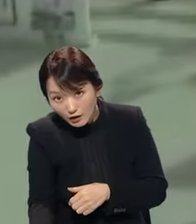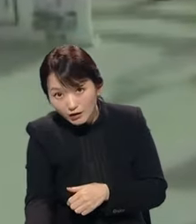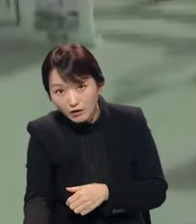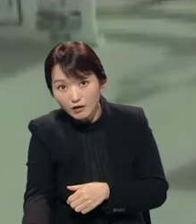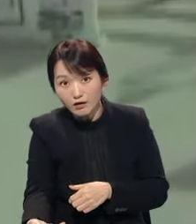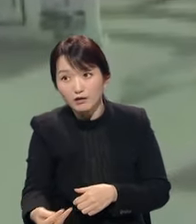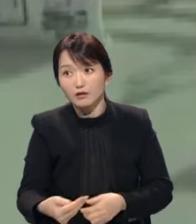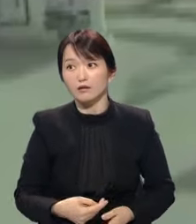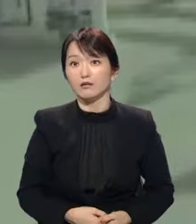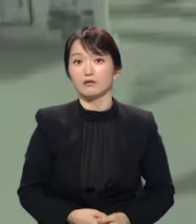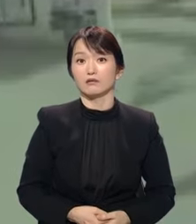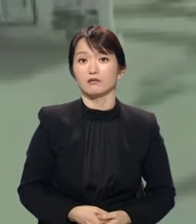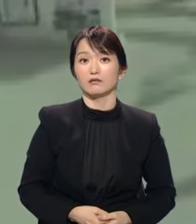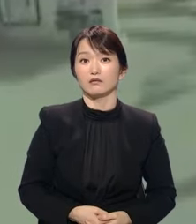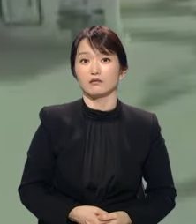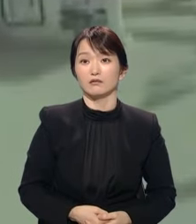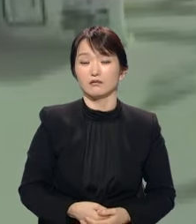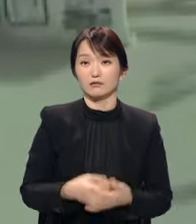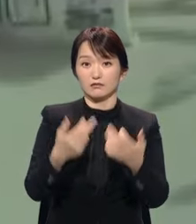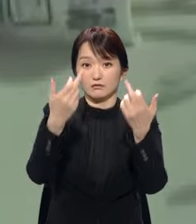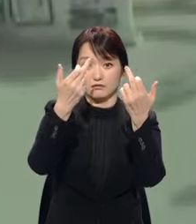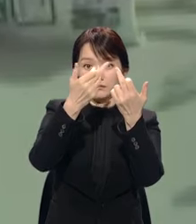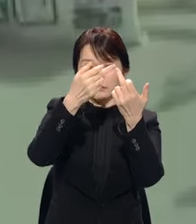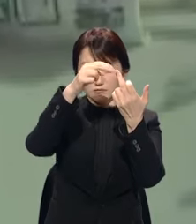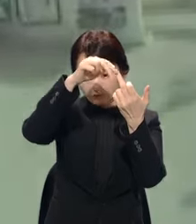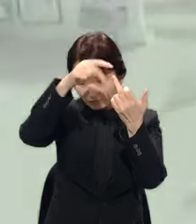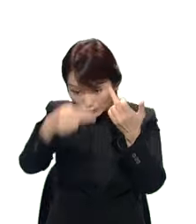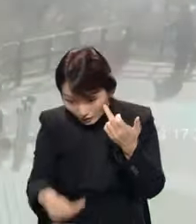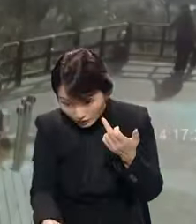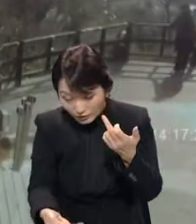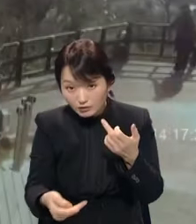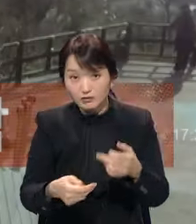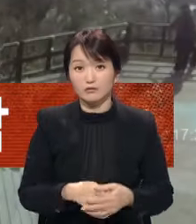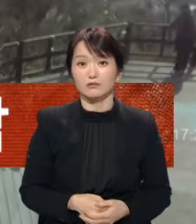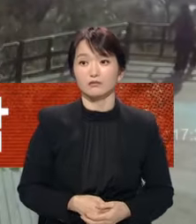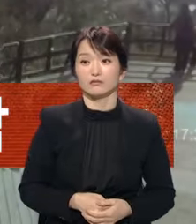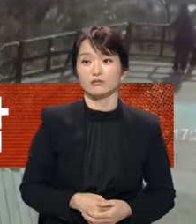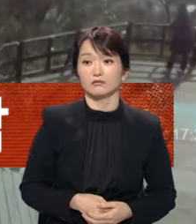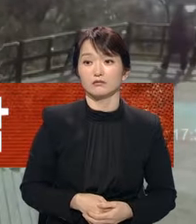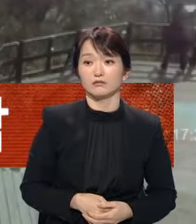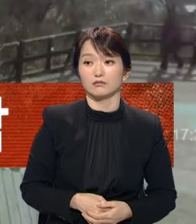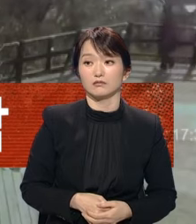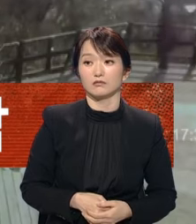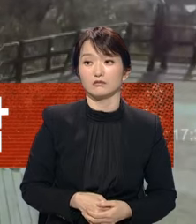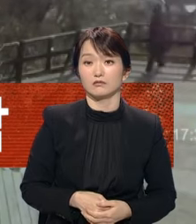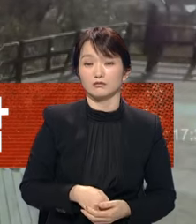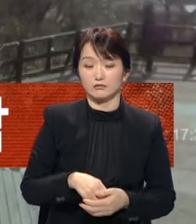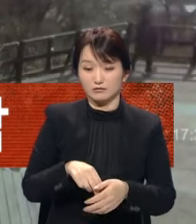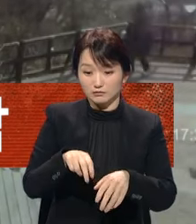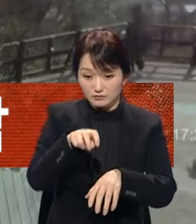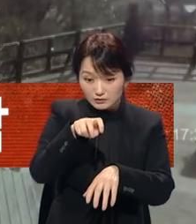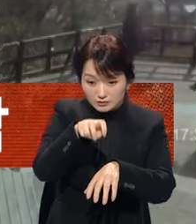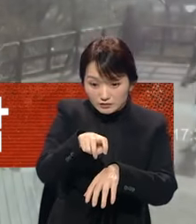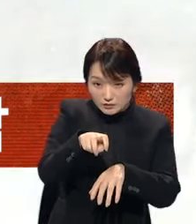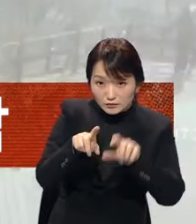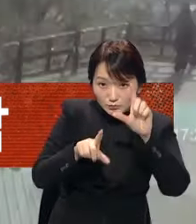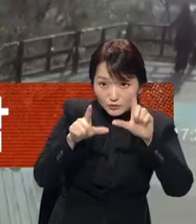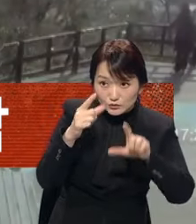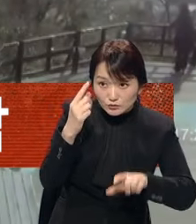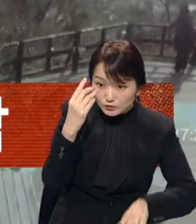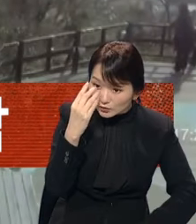아이고, 네. 그만 절벽 아래로 떨어지고 맙니다. 아니, 절벽에서 밀면 어떡해? 아, 저곳이 저런 자세로 바다를 보면 가운데